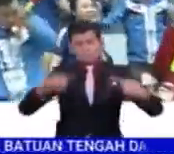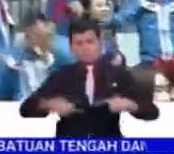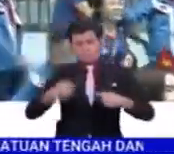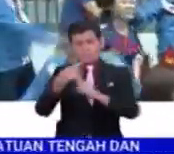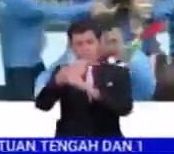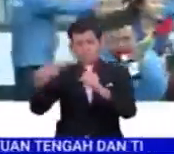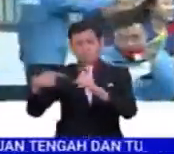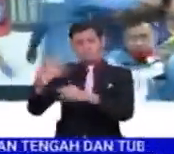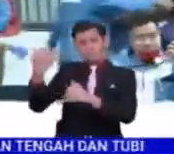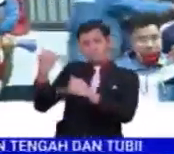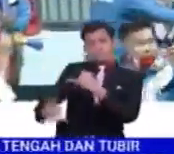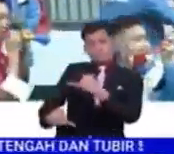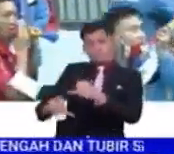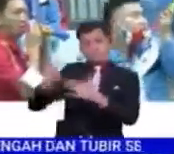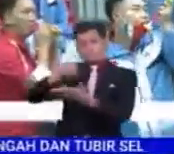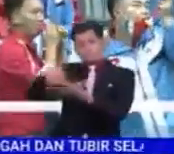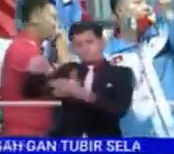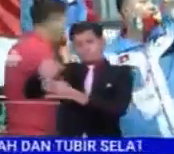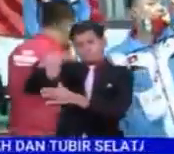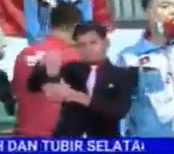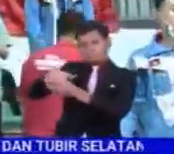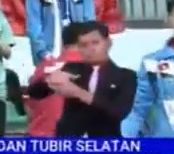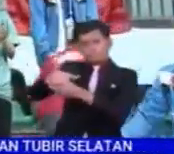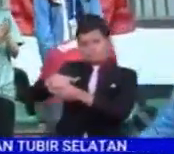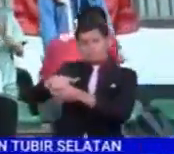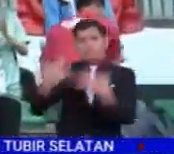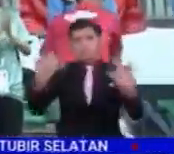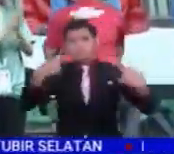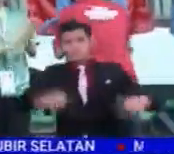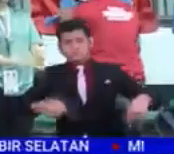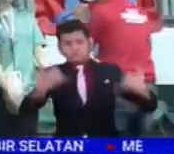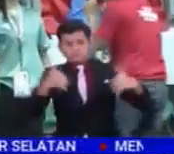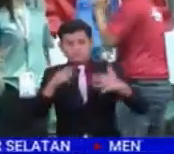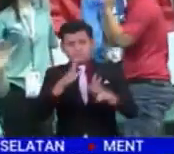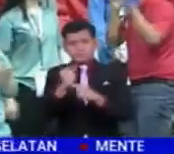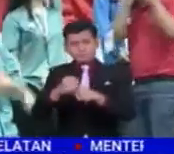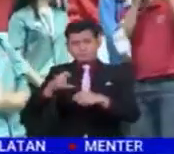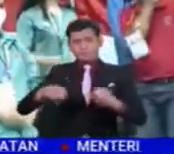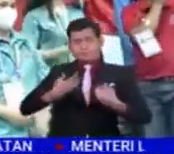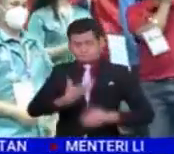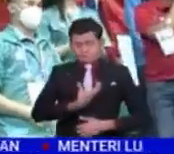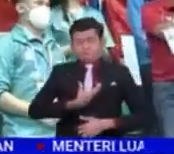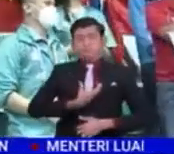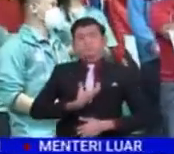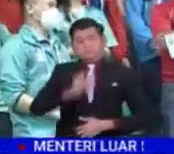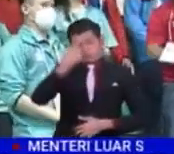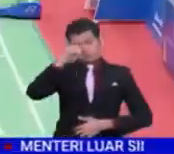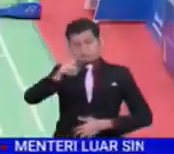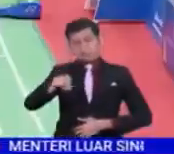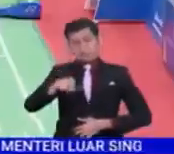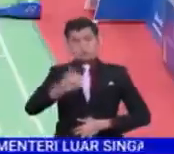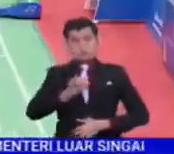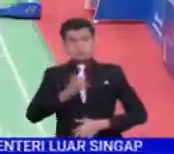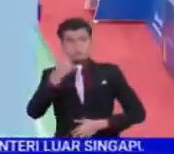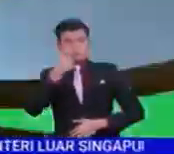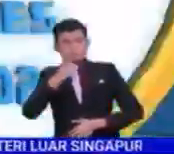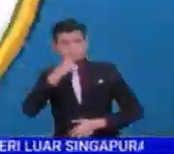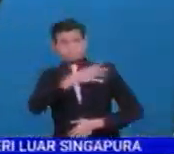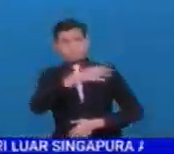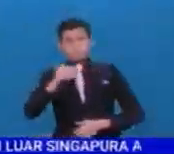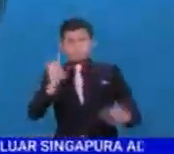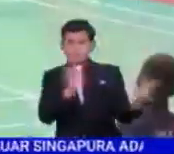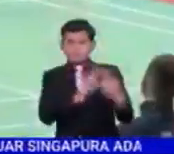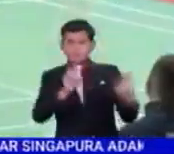ditentukan Rusi undian pemain negara bagaimanapun masih berpeluang menyumbang tingkat apabila acara pada seorang wanita dan beregu